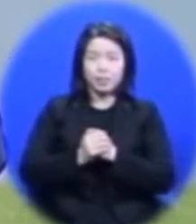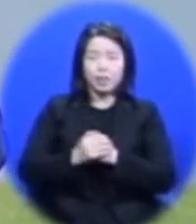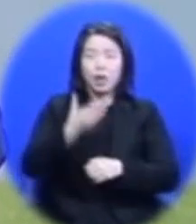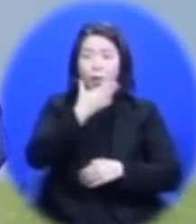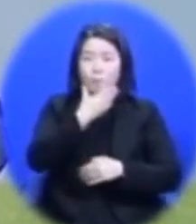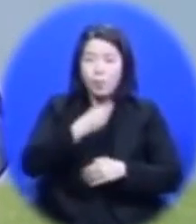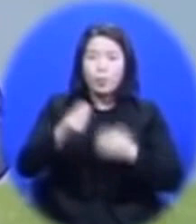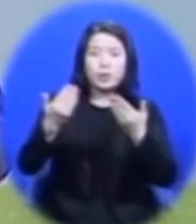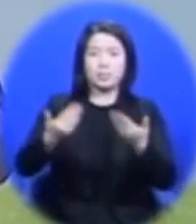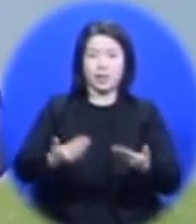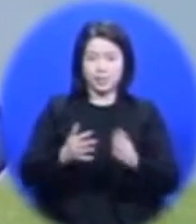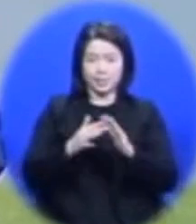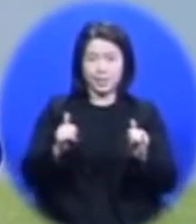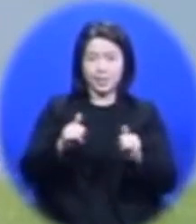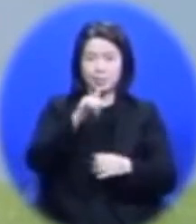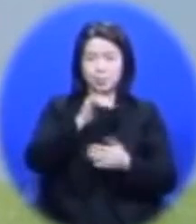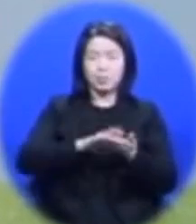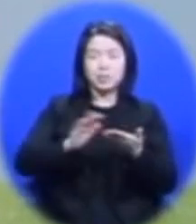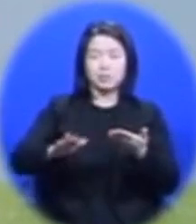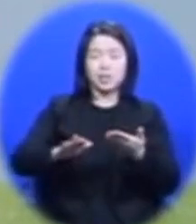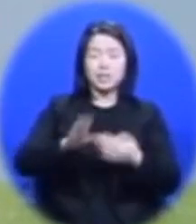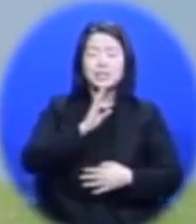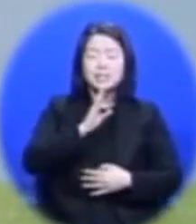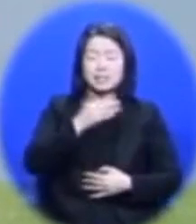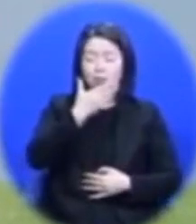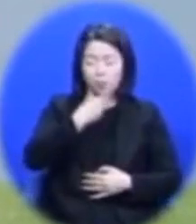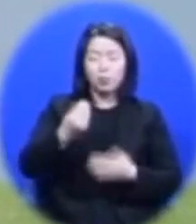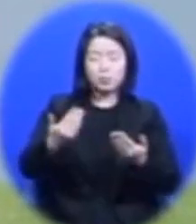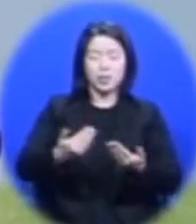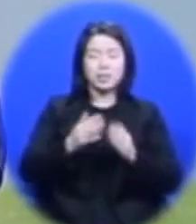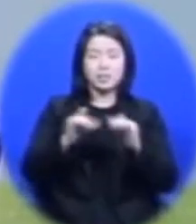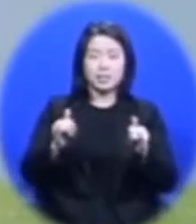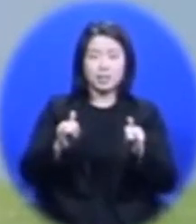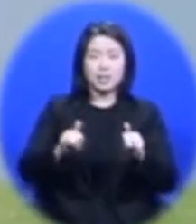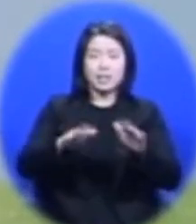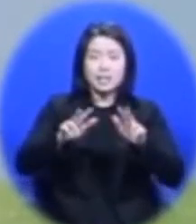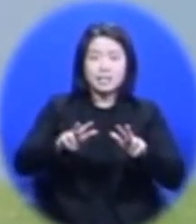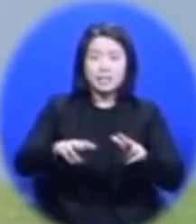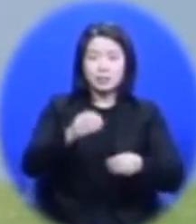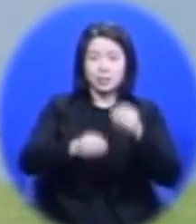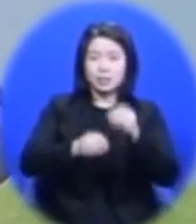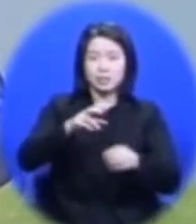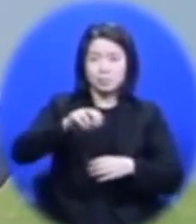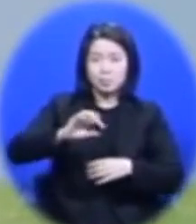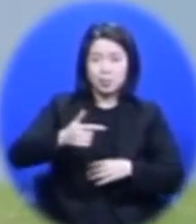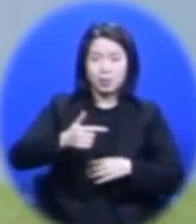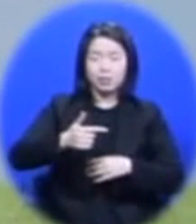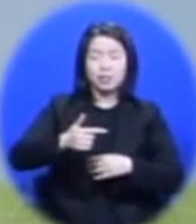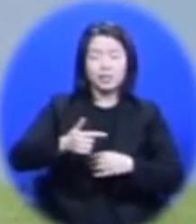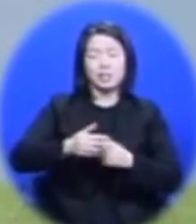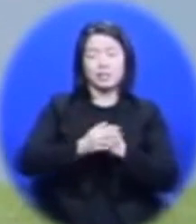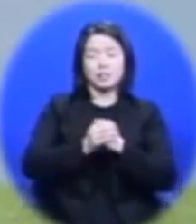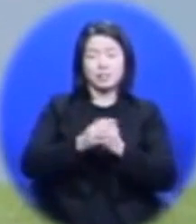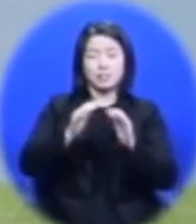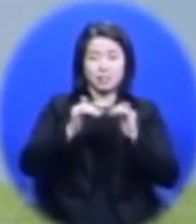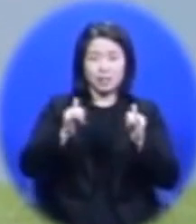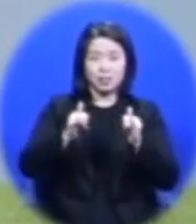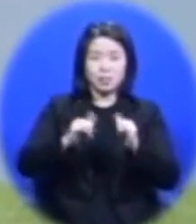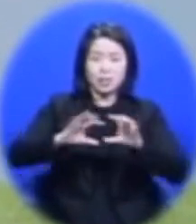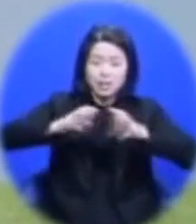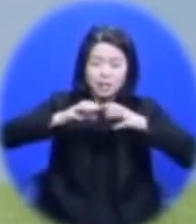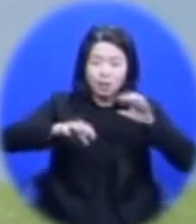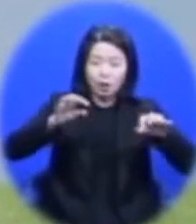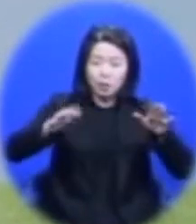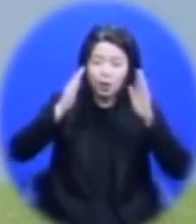복을 받은 사람입니다. 진짜 복을 받은 사람. 지금 이 시편 기자가 열방을 위해서 기도하면서